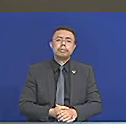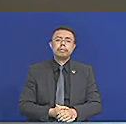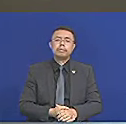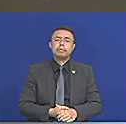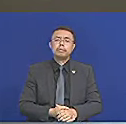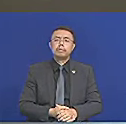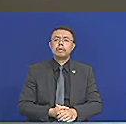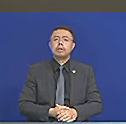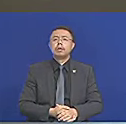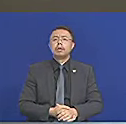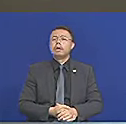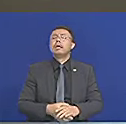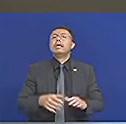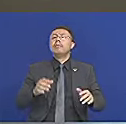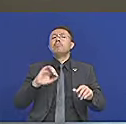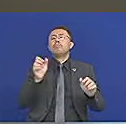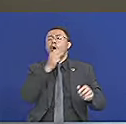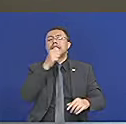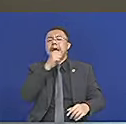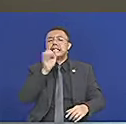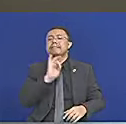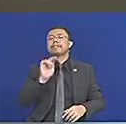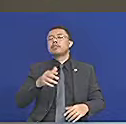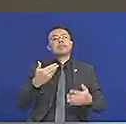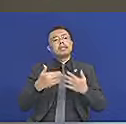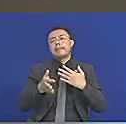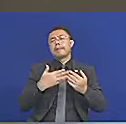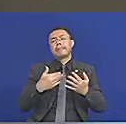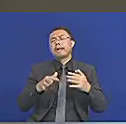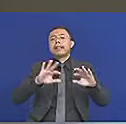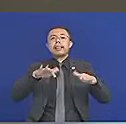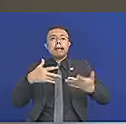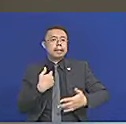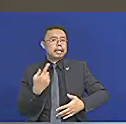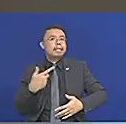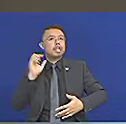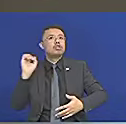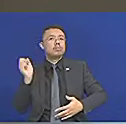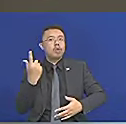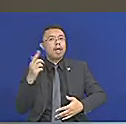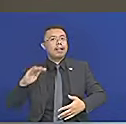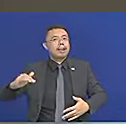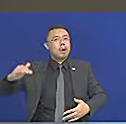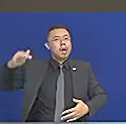Gak salah nyanyi-nyanyi begitu. Tapi kan kita harus sudah mulai dewasa.